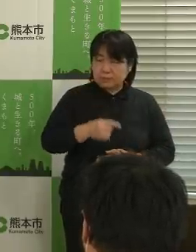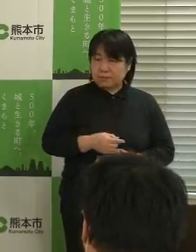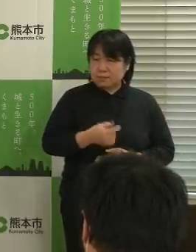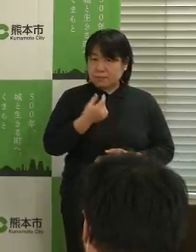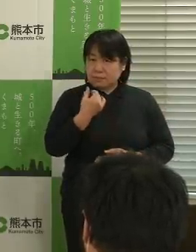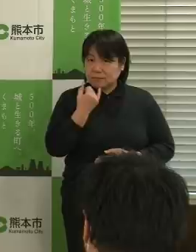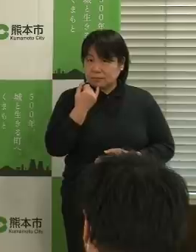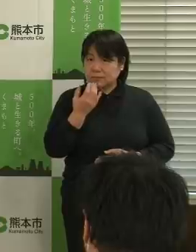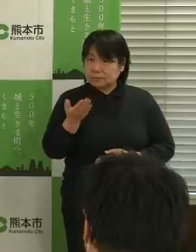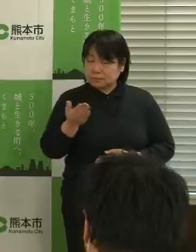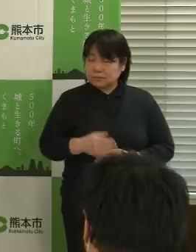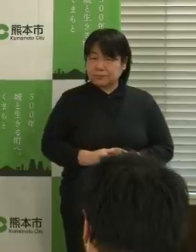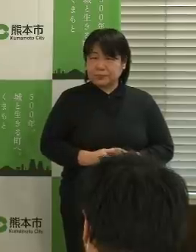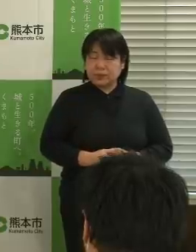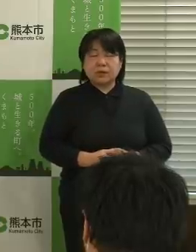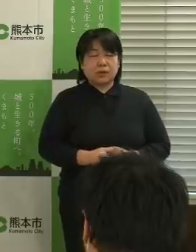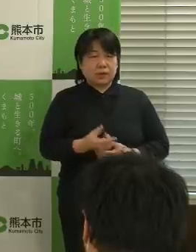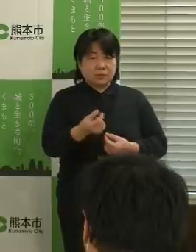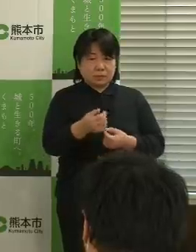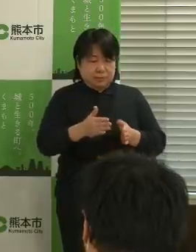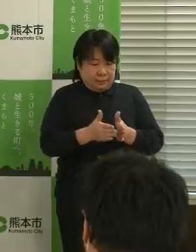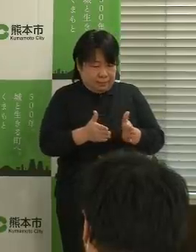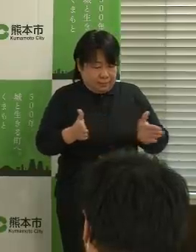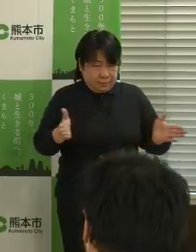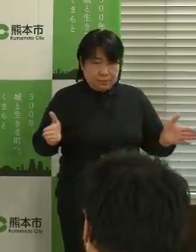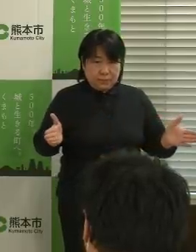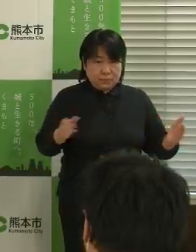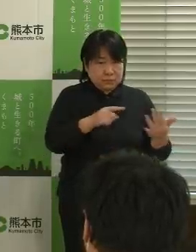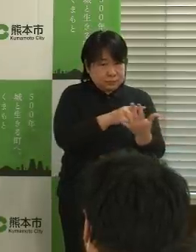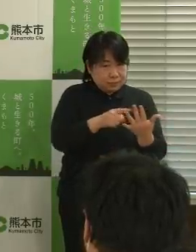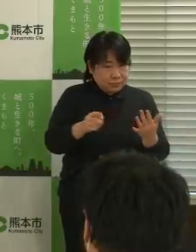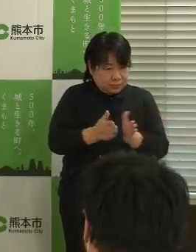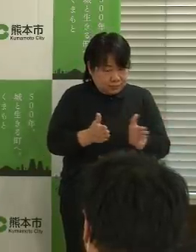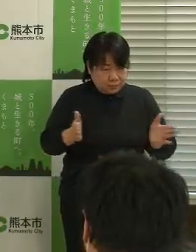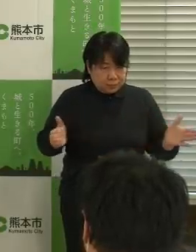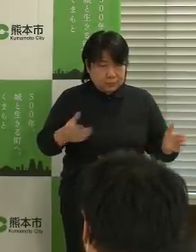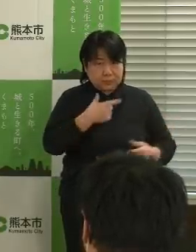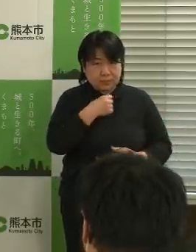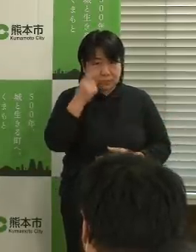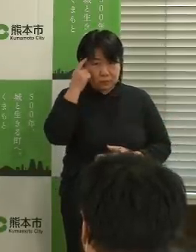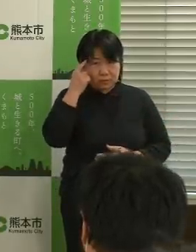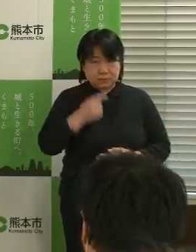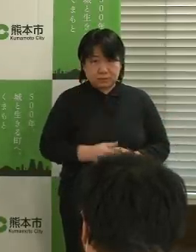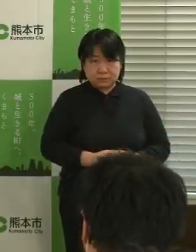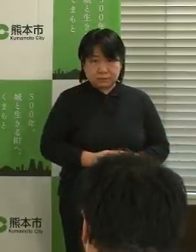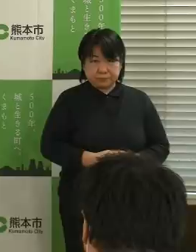くそういう対象にしたいというふうに考えております。